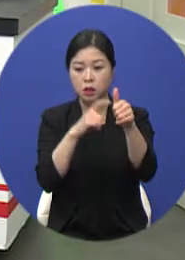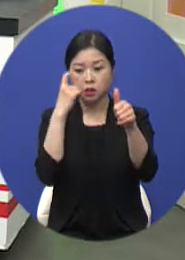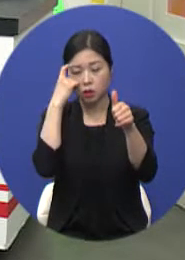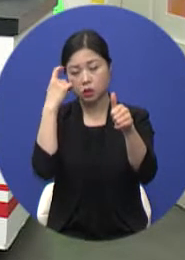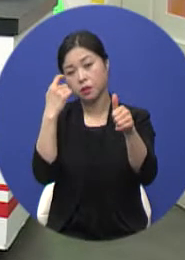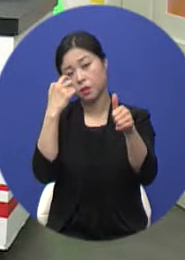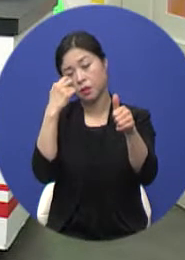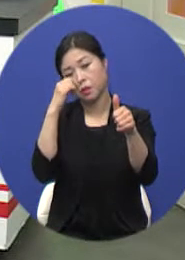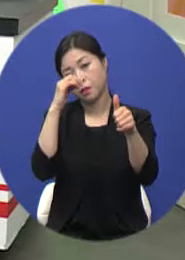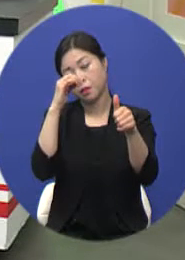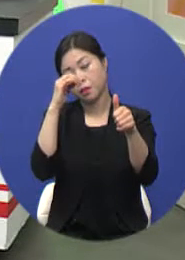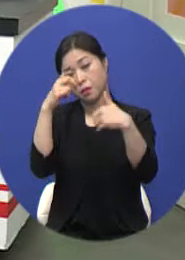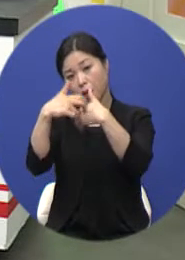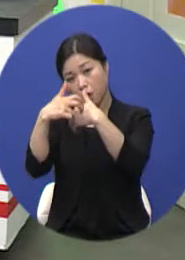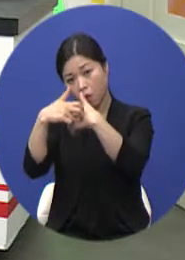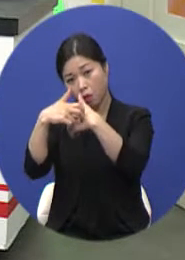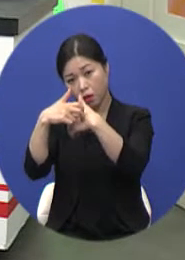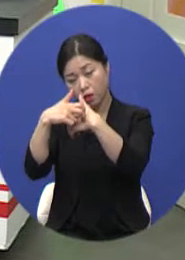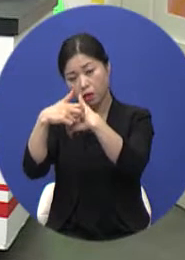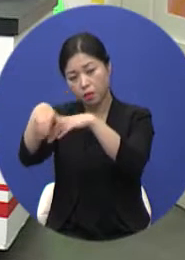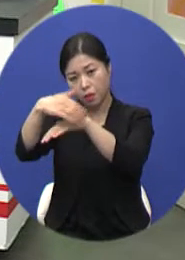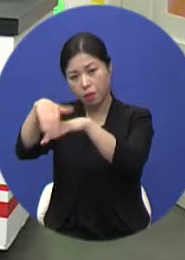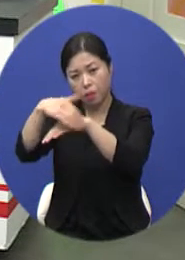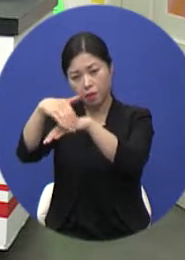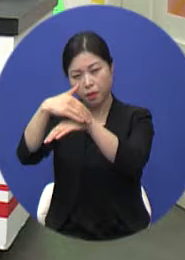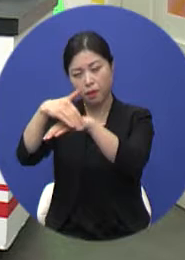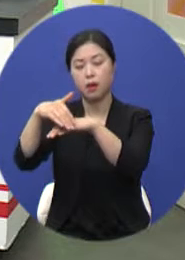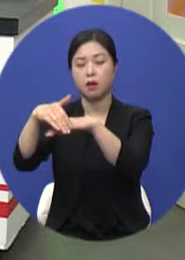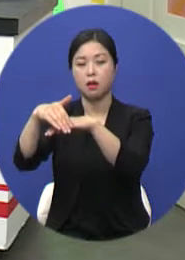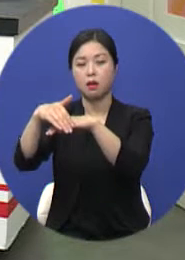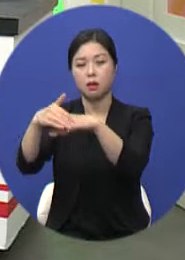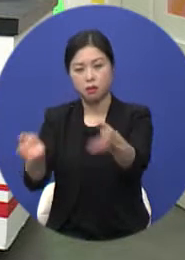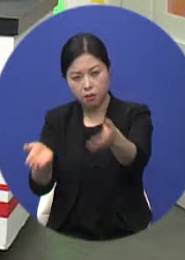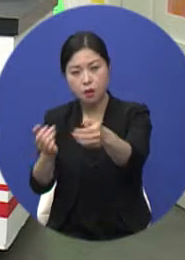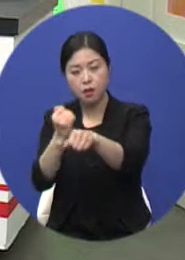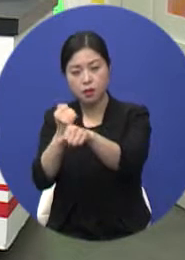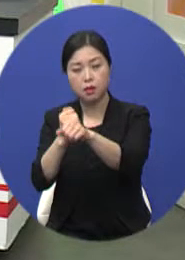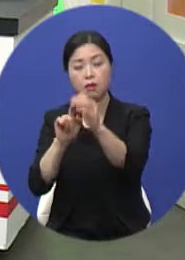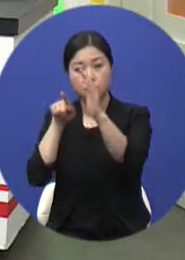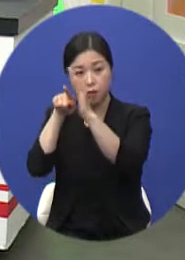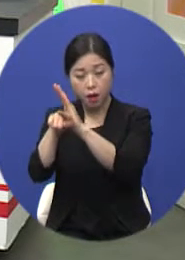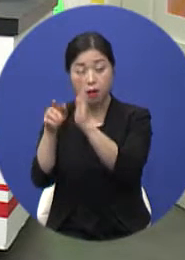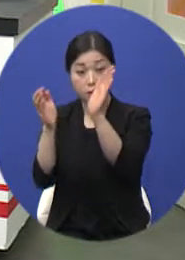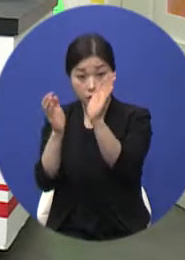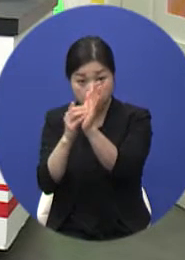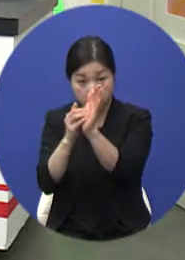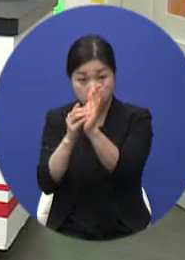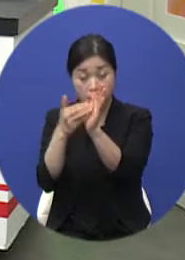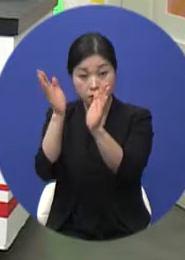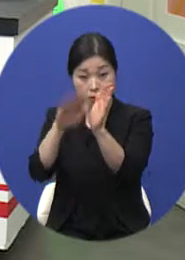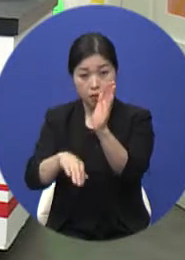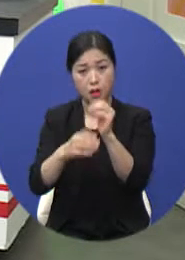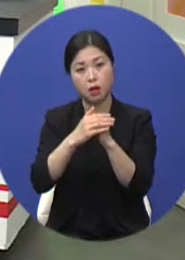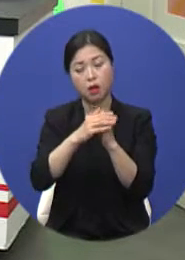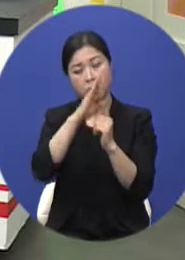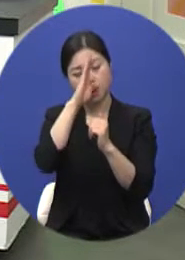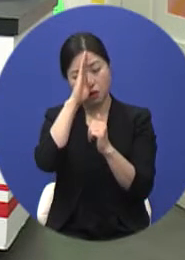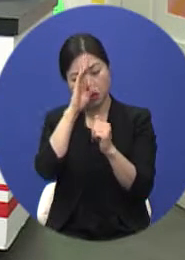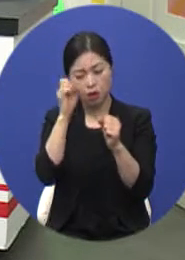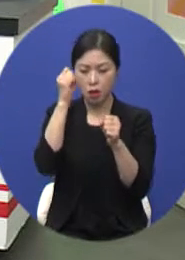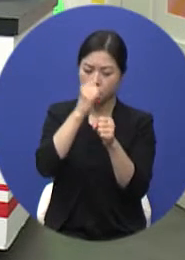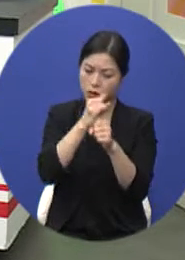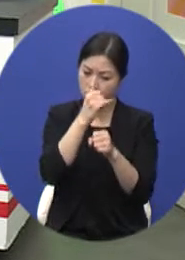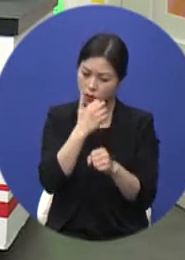받게 만들어줘서 이제 받았는데 그게 제가 궁금한 거는 그게 낫는지 확실하게